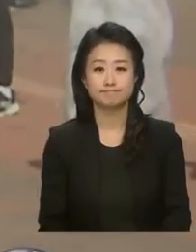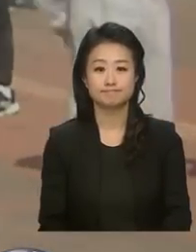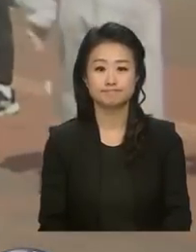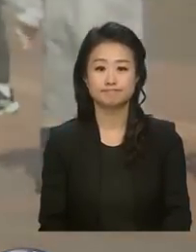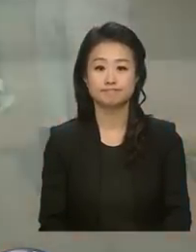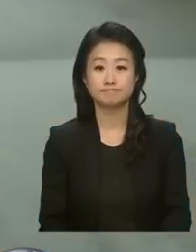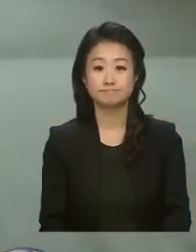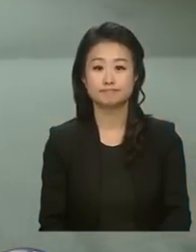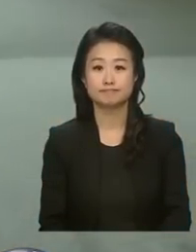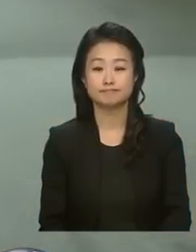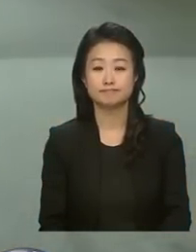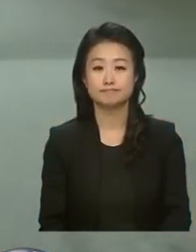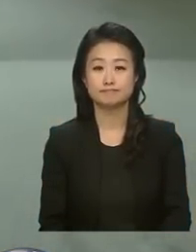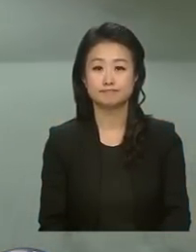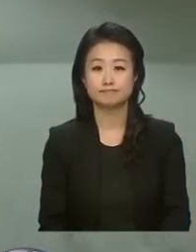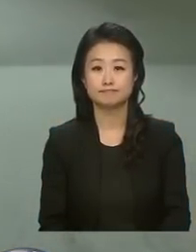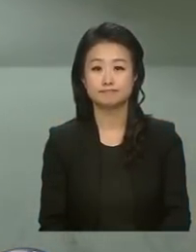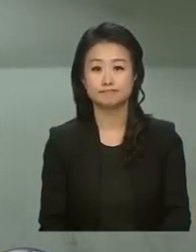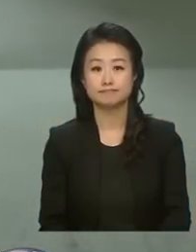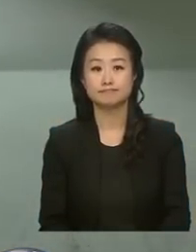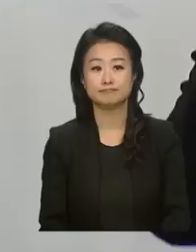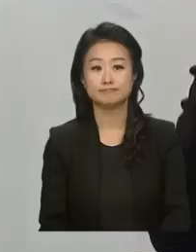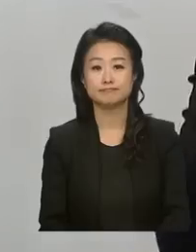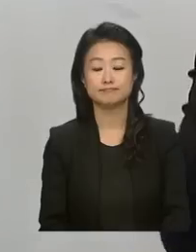기자의 보도입니다.